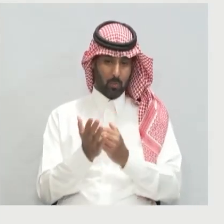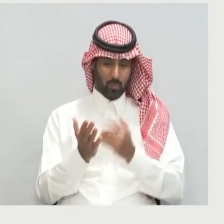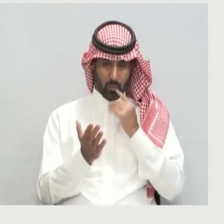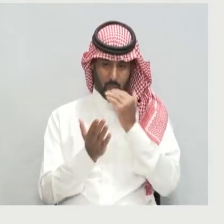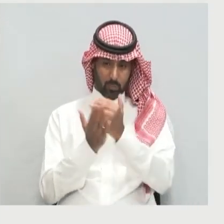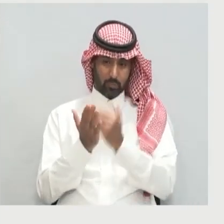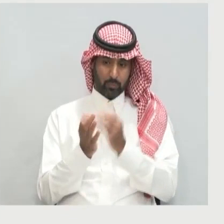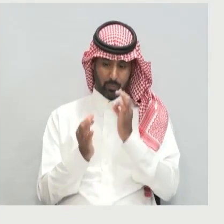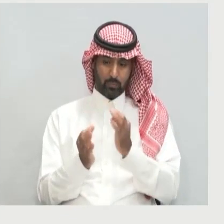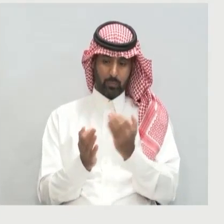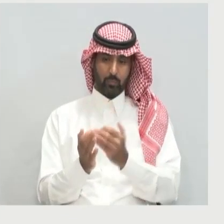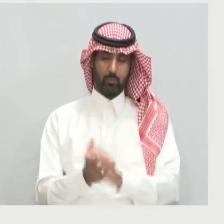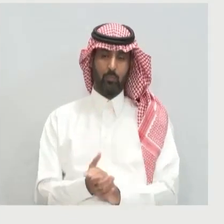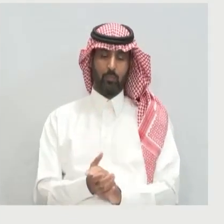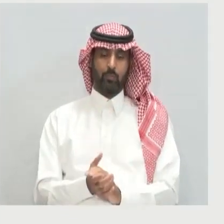عليها